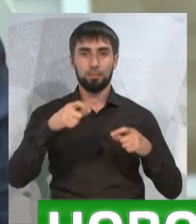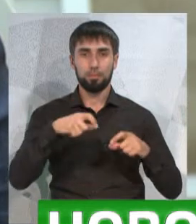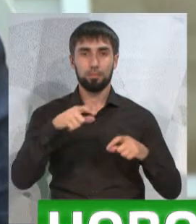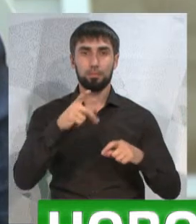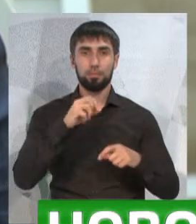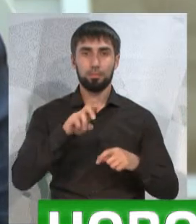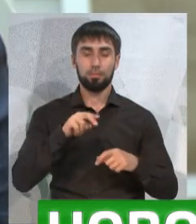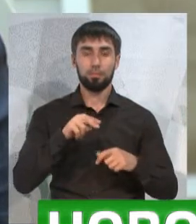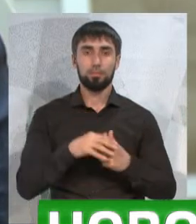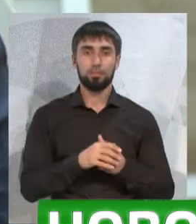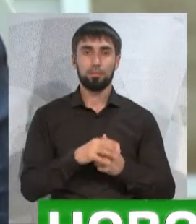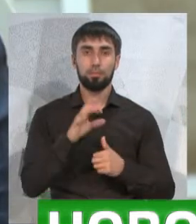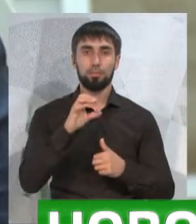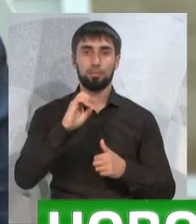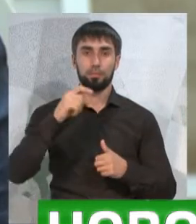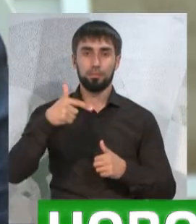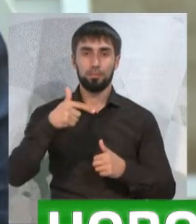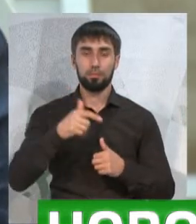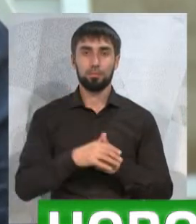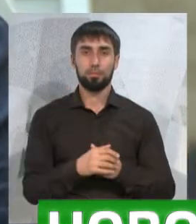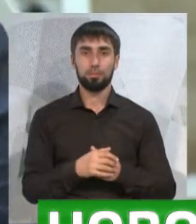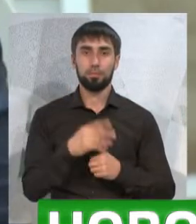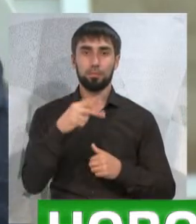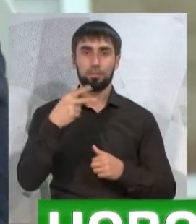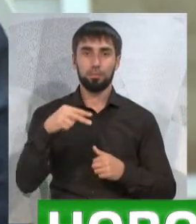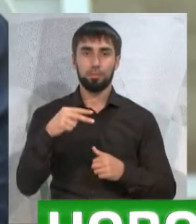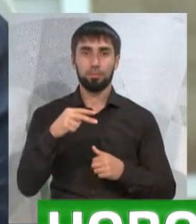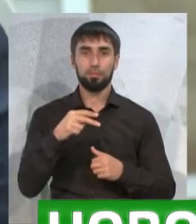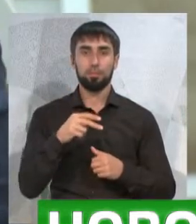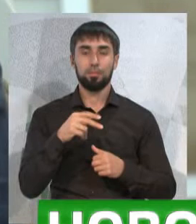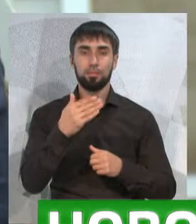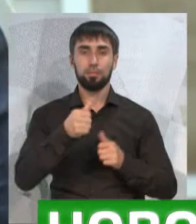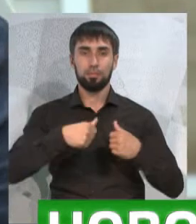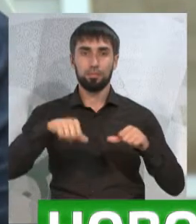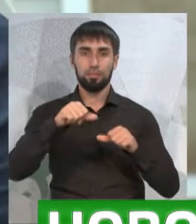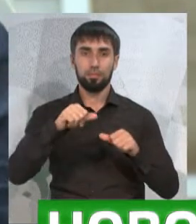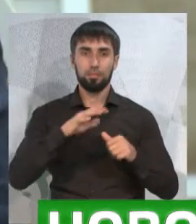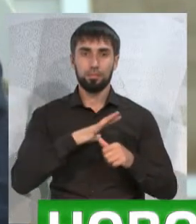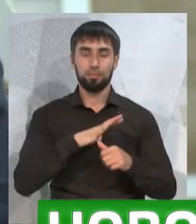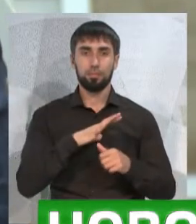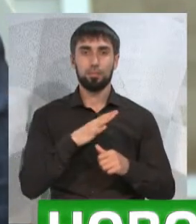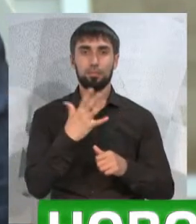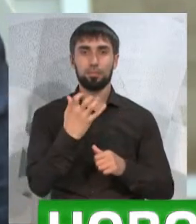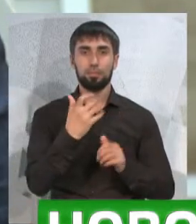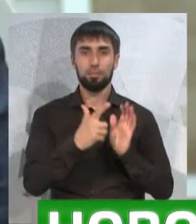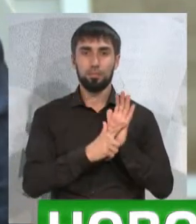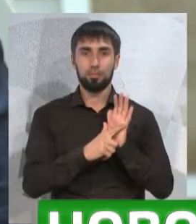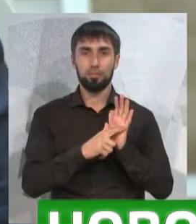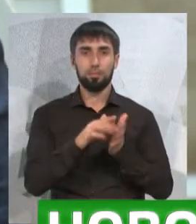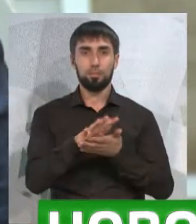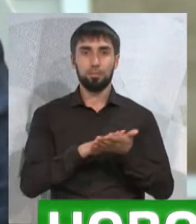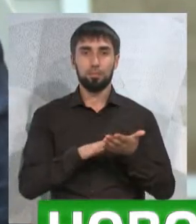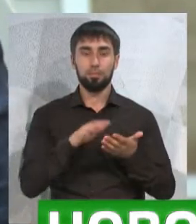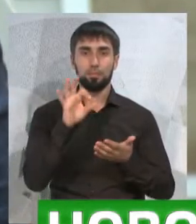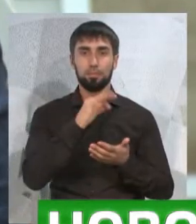этапа единый госэкзамен 2020 в конфликтную комиссию было подано 507 заявлений о несогласии с